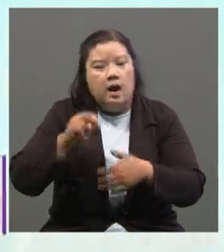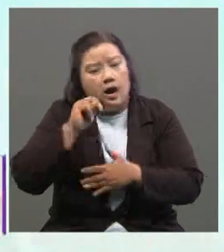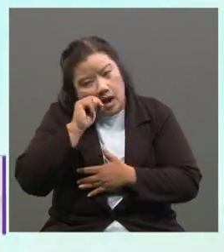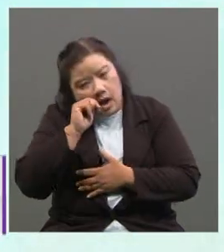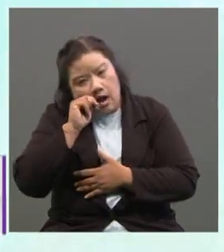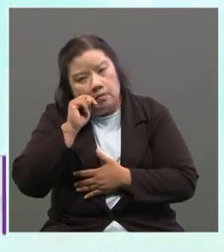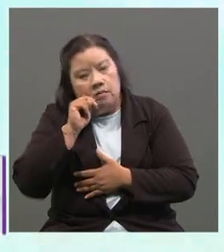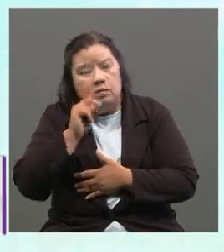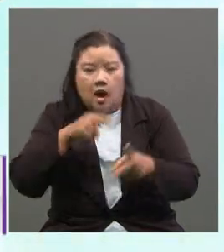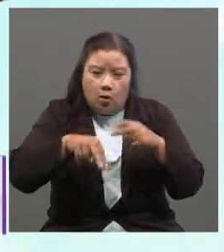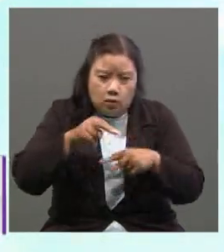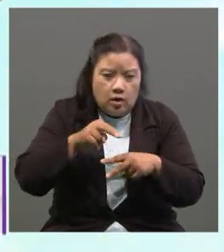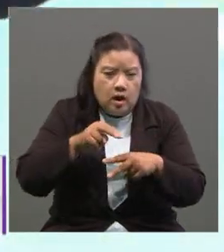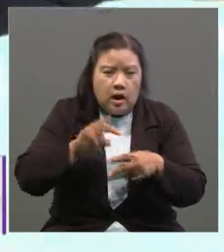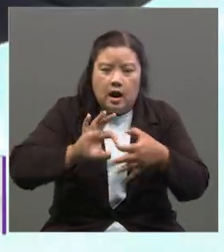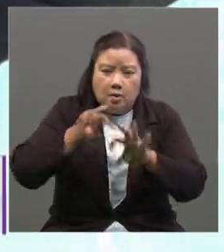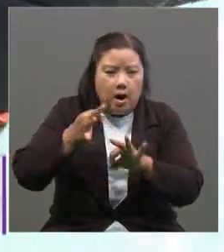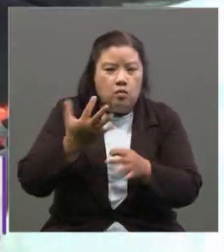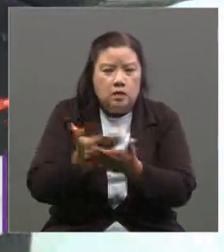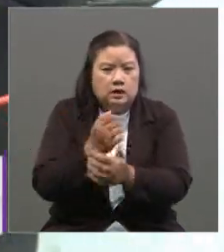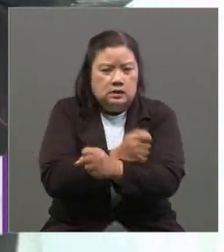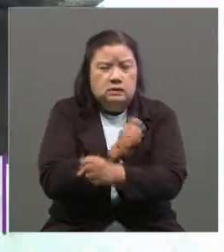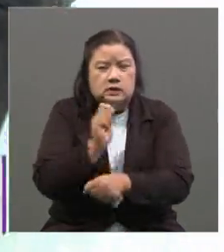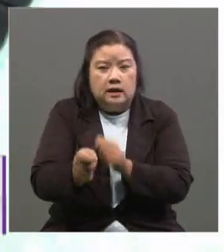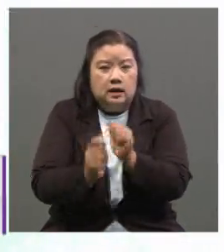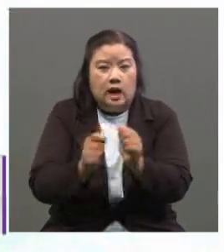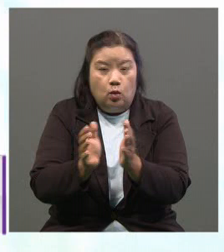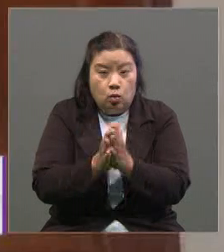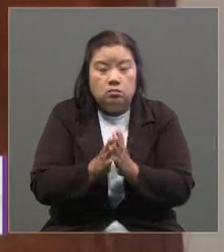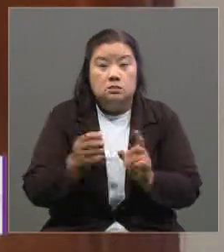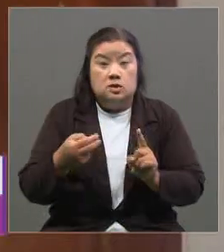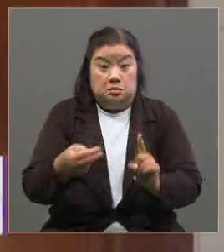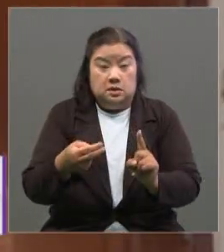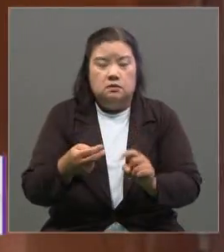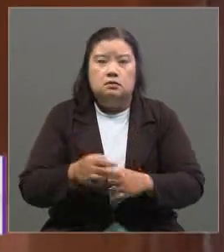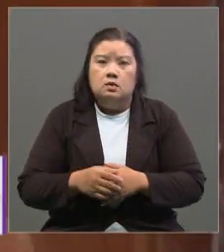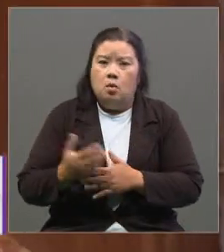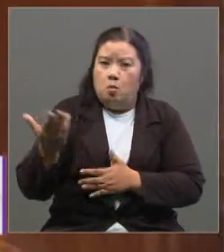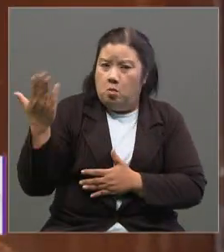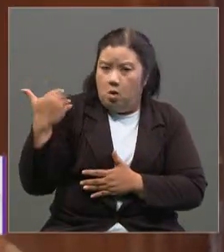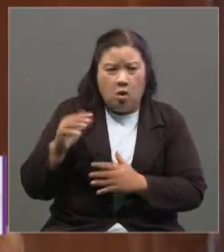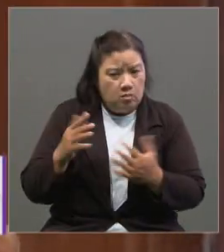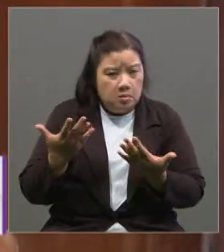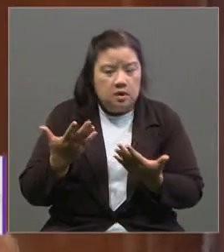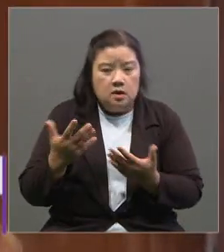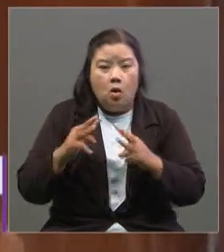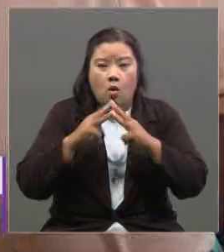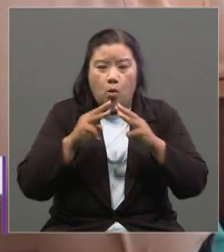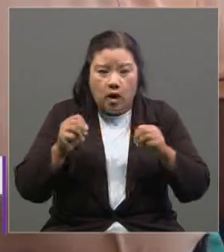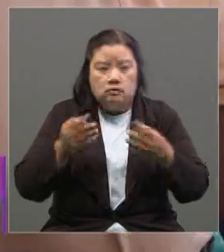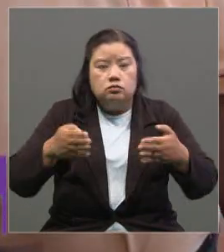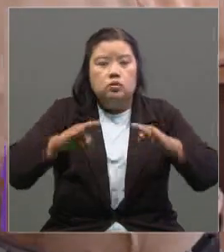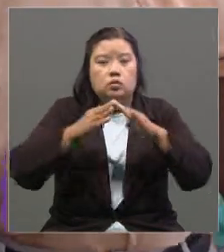ค่าสัปเหร่อรวมไปรวมมายอดออกมาหมื่นกว่าบาททั้งๆที่เมื่อก่อนเนี่ยไม่มีแบบนี้เมื่อก่อนก็คือว่า